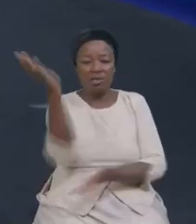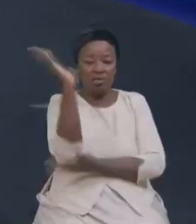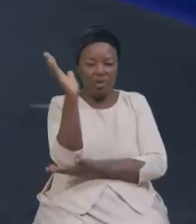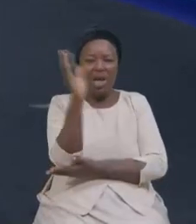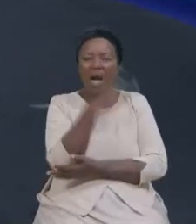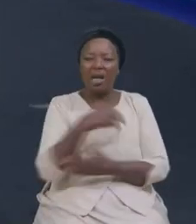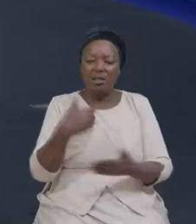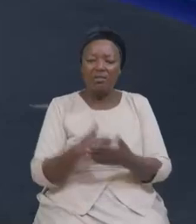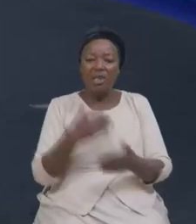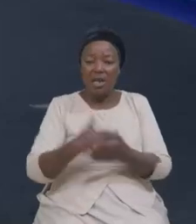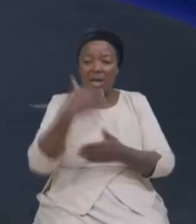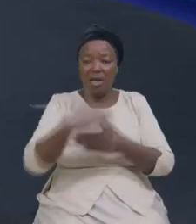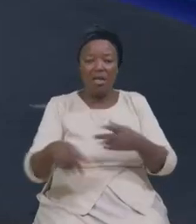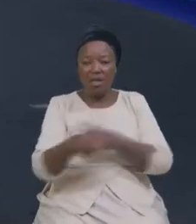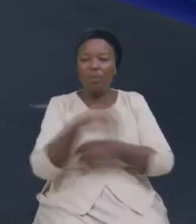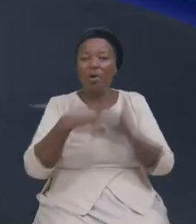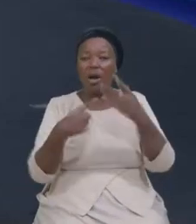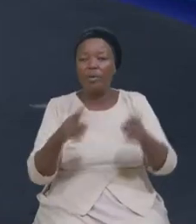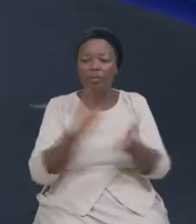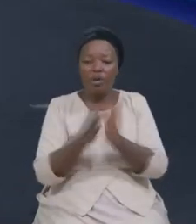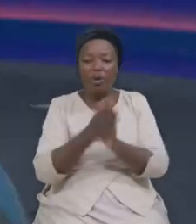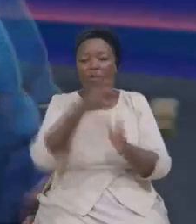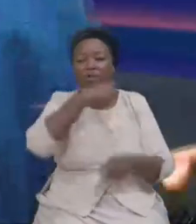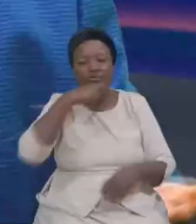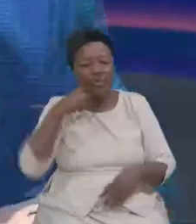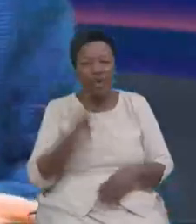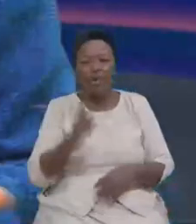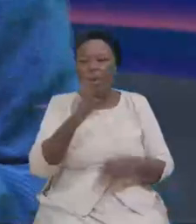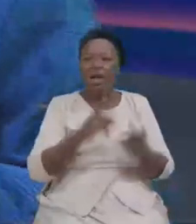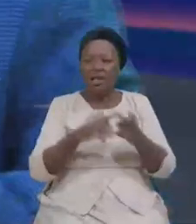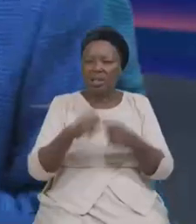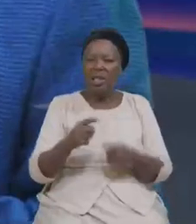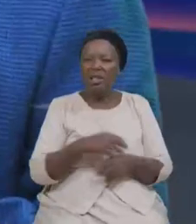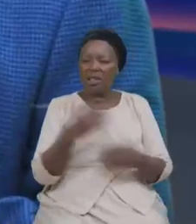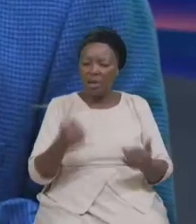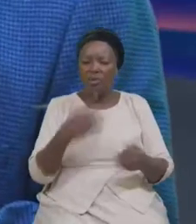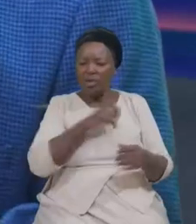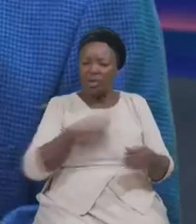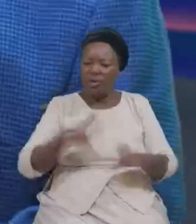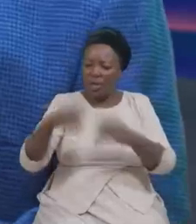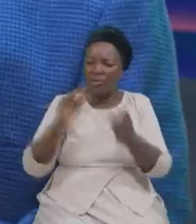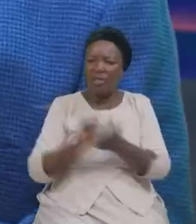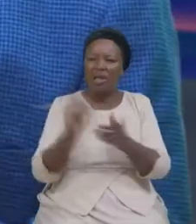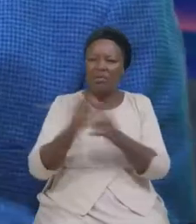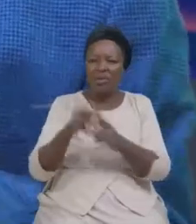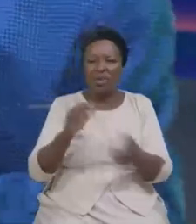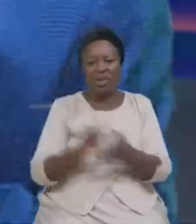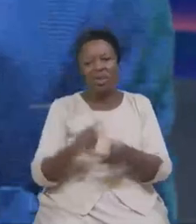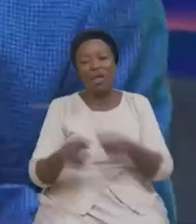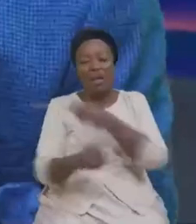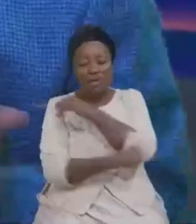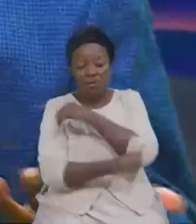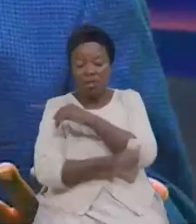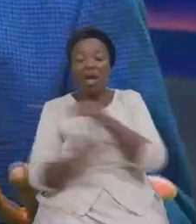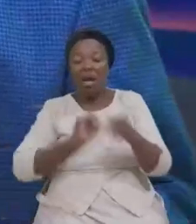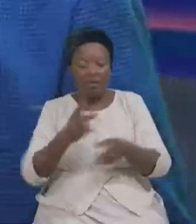que nous appelons les écritures fiables. Ensuite, il donne la parole. Il dit à Abraham, je vais te visiter. Et l'année qui